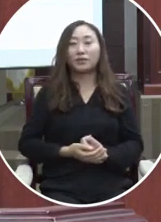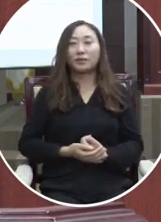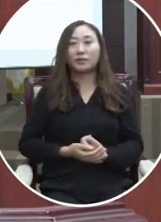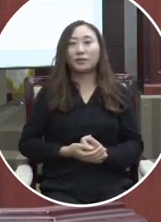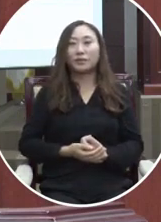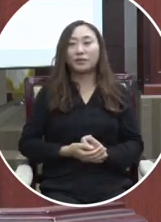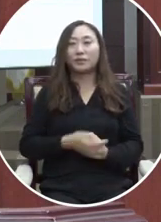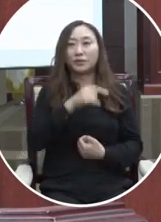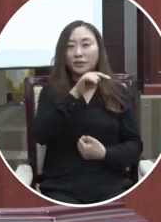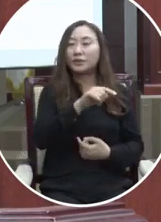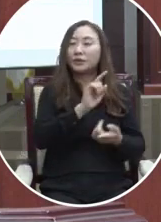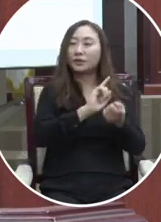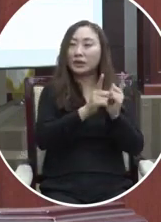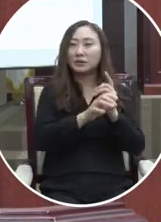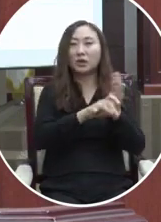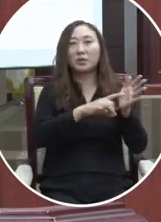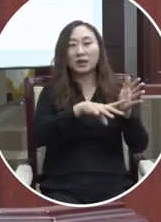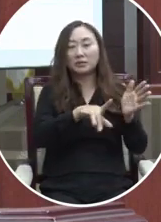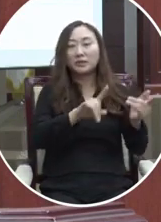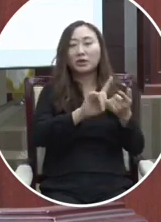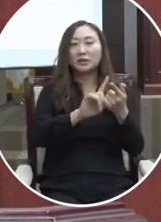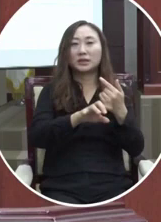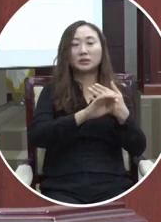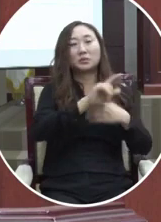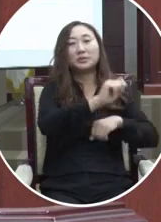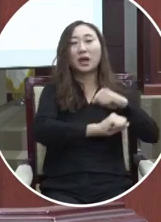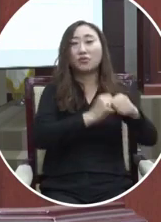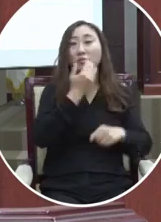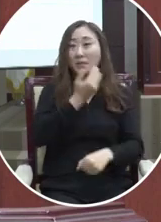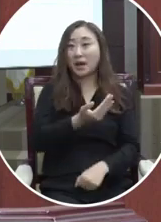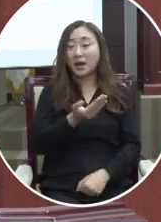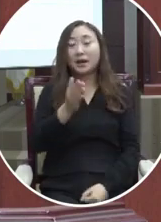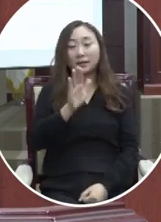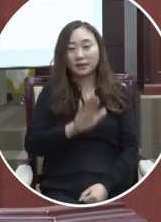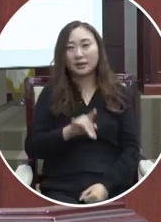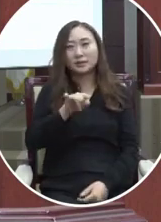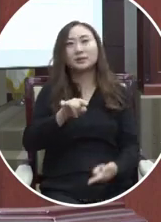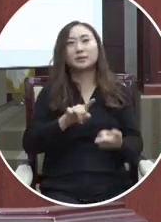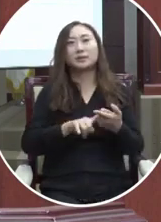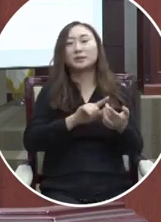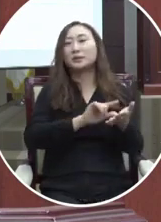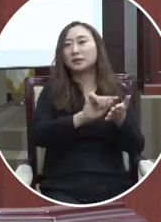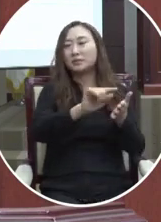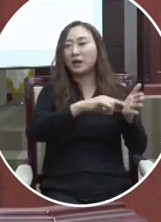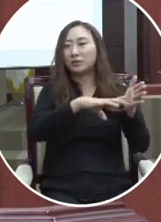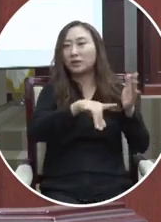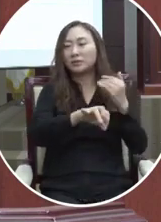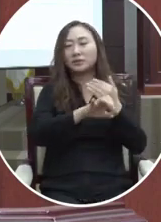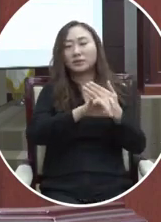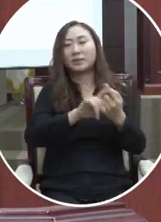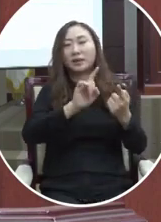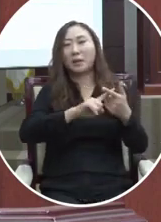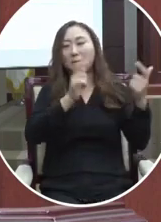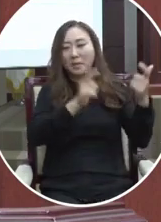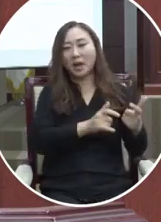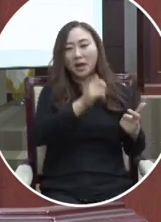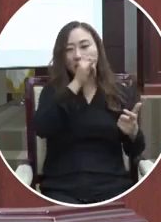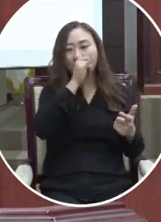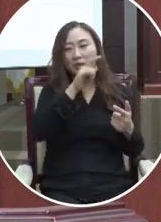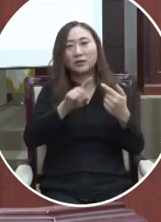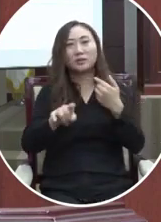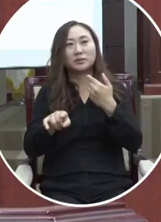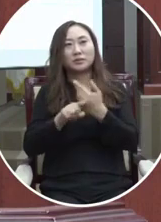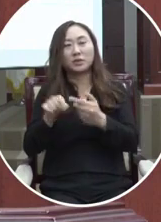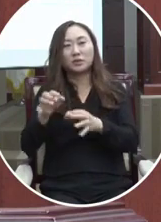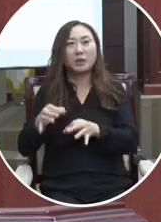상대적으로 사용처에 대한 자율성이 있습니다 본의원이 주목한 것은 지방교부세의 대대적 삭감과 조정